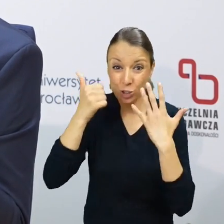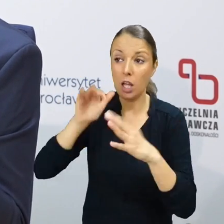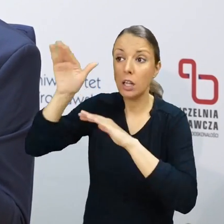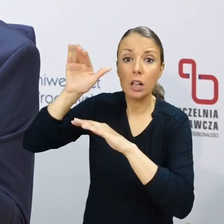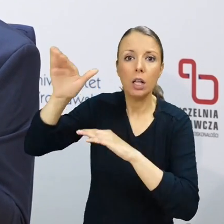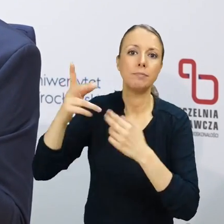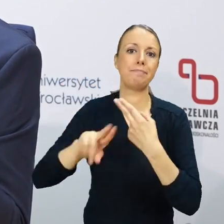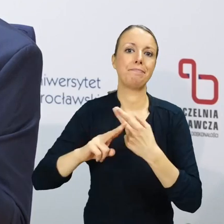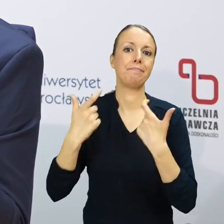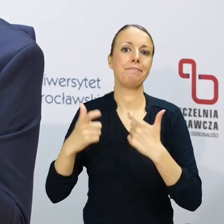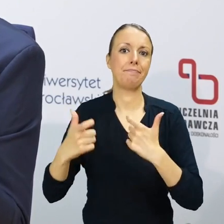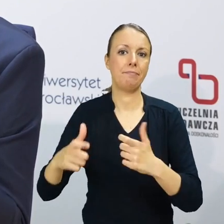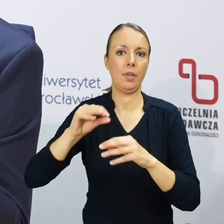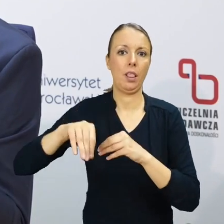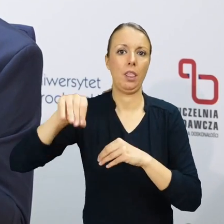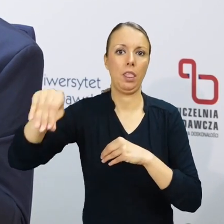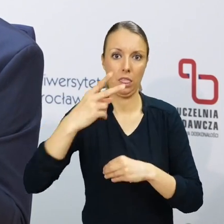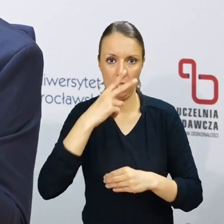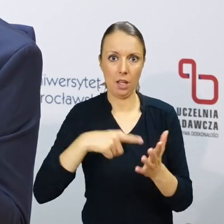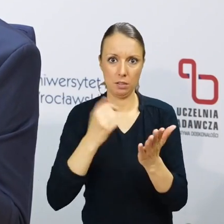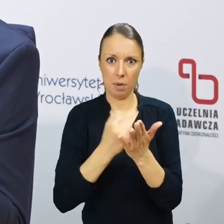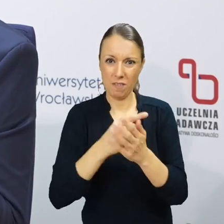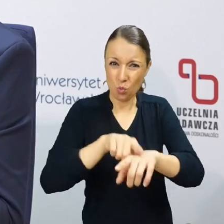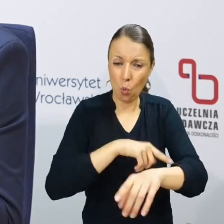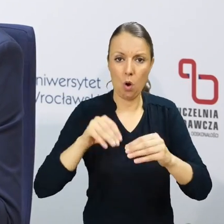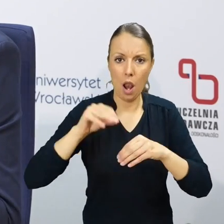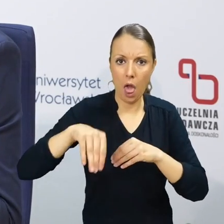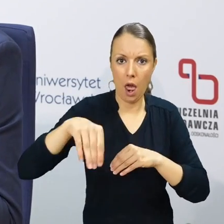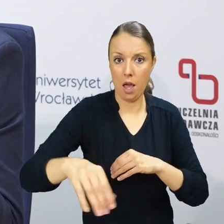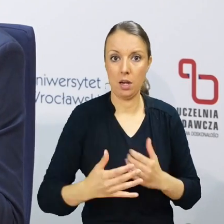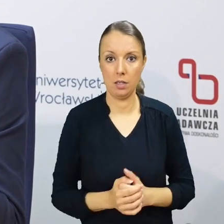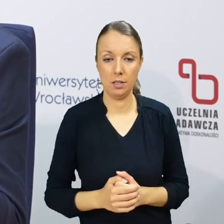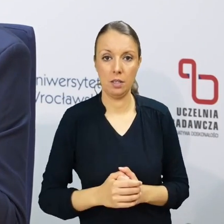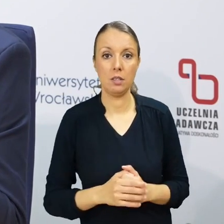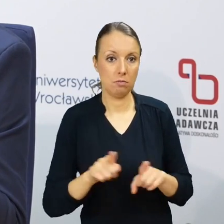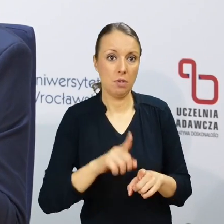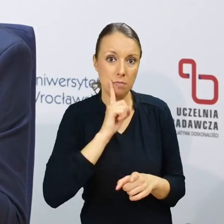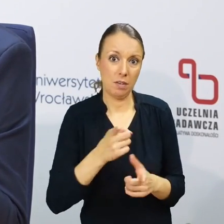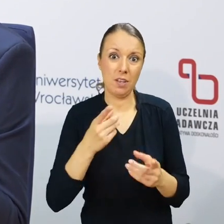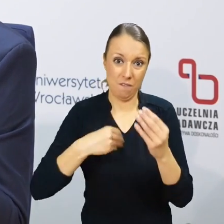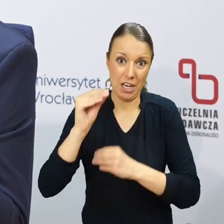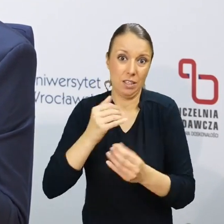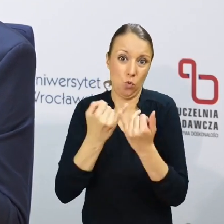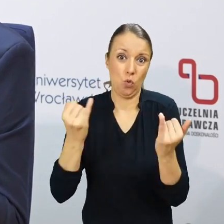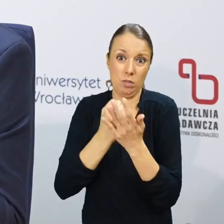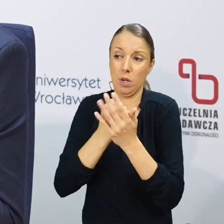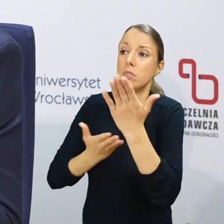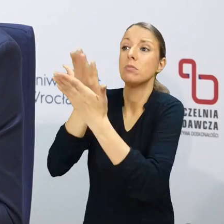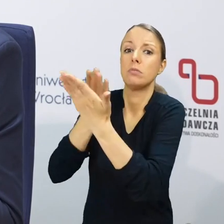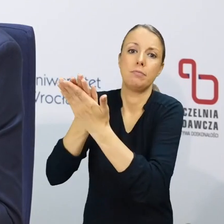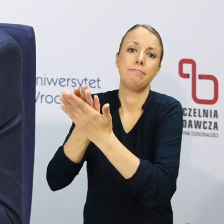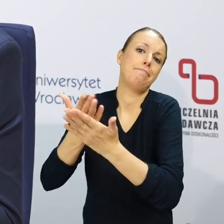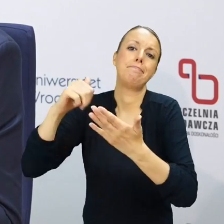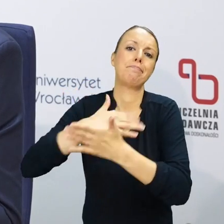te sprawy trwają tak długo oraz z tego, że niestety większość z nich przegrywamy, wyciągamy taki wniosek, że jeżeli